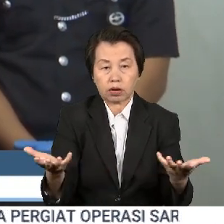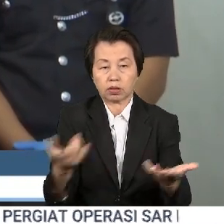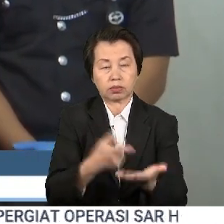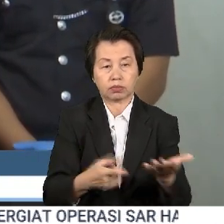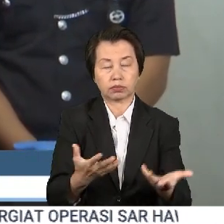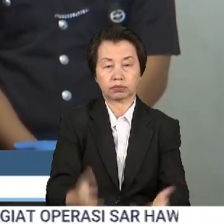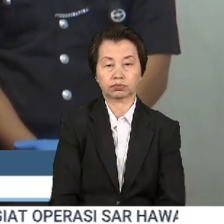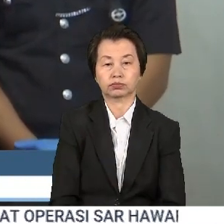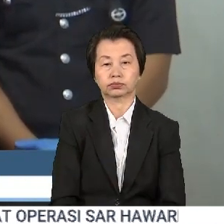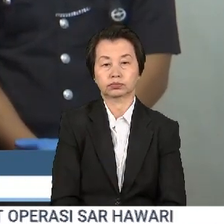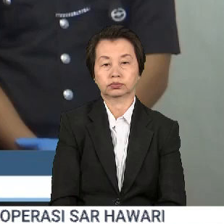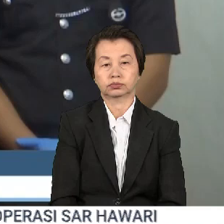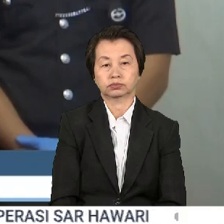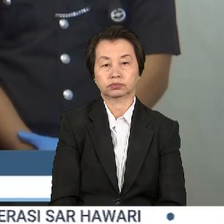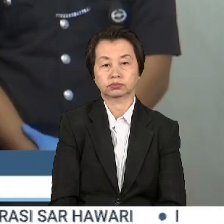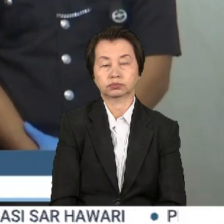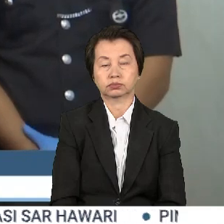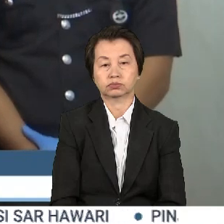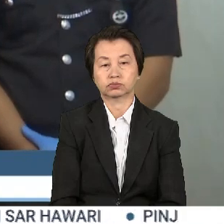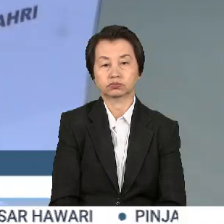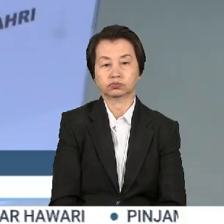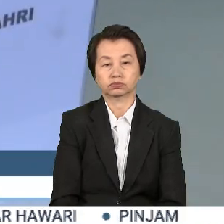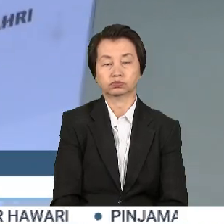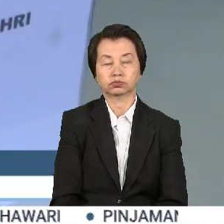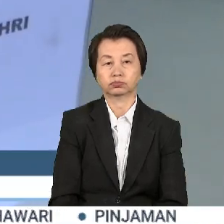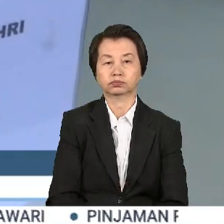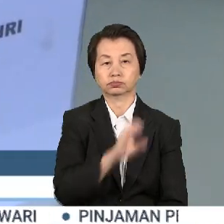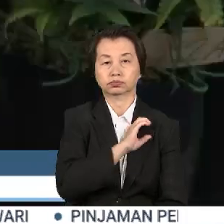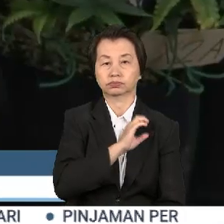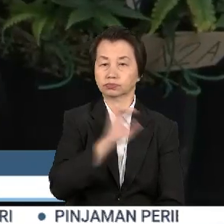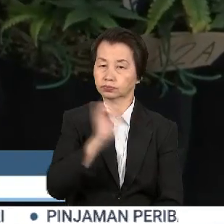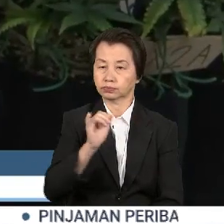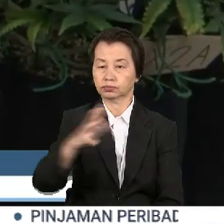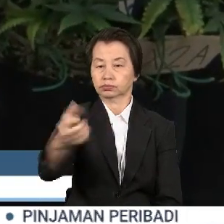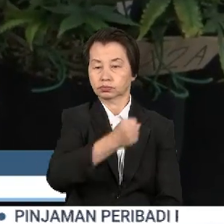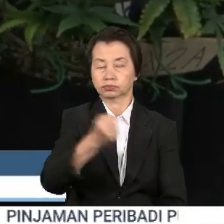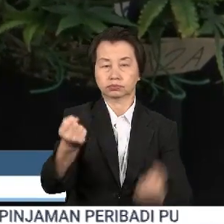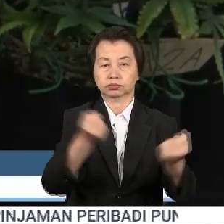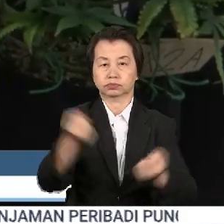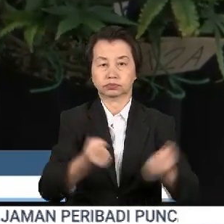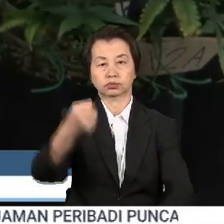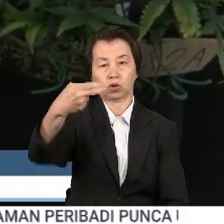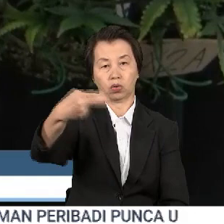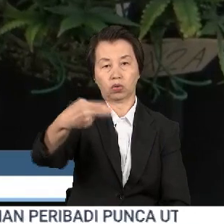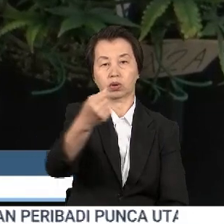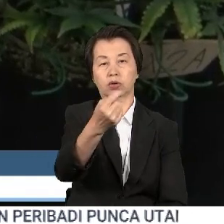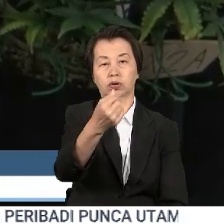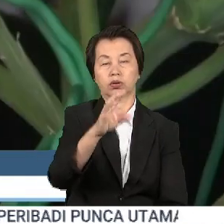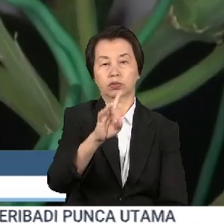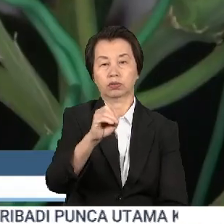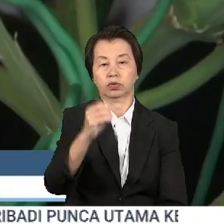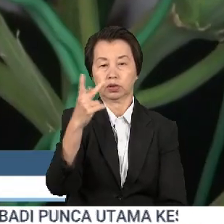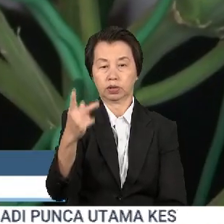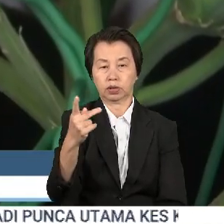ni. Kita ada rampasan juga sampel pokok. Polis turut menyita sebuah kenderaan jenis Honda yang bernilai